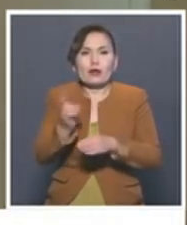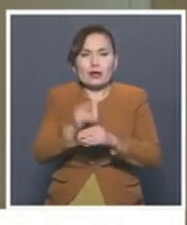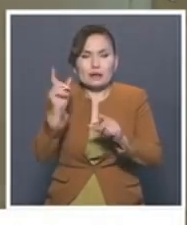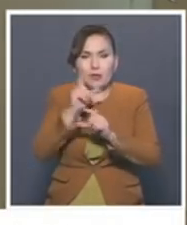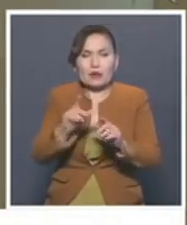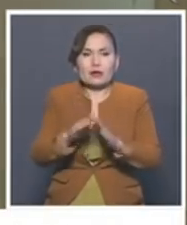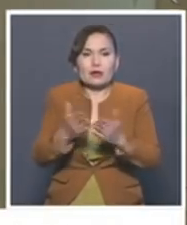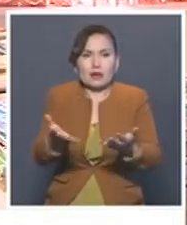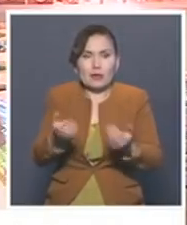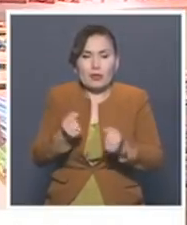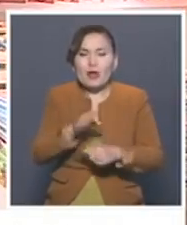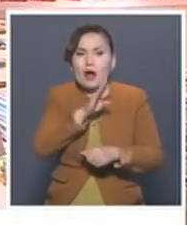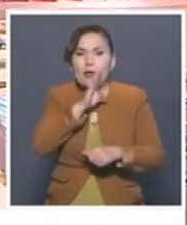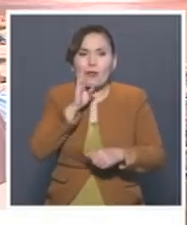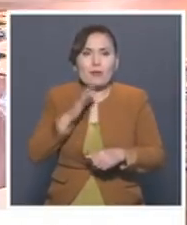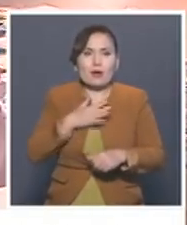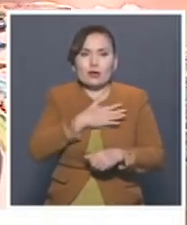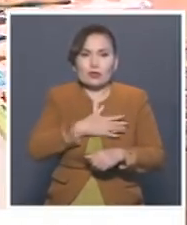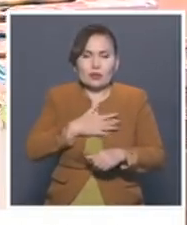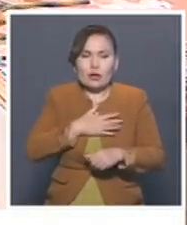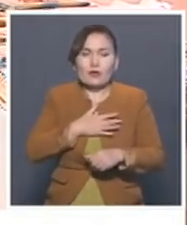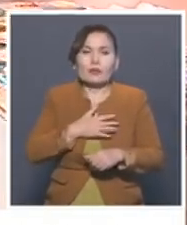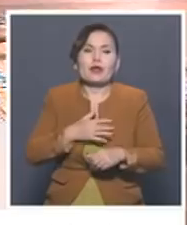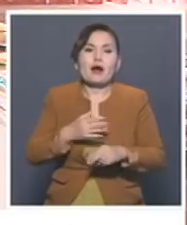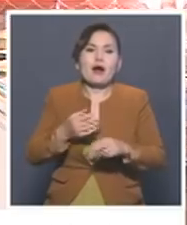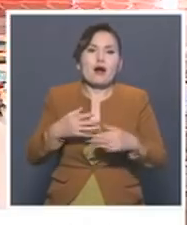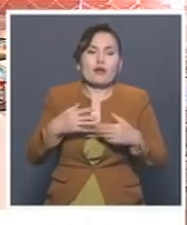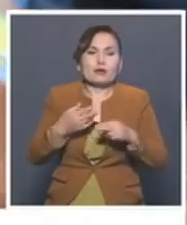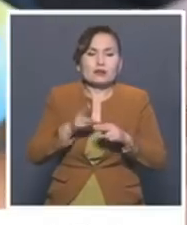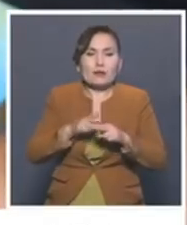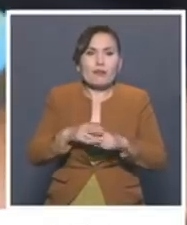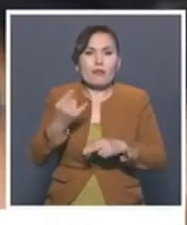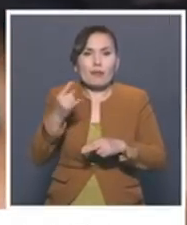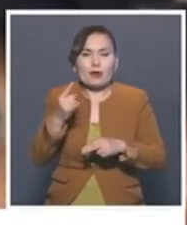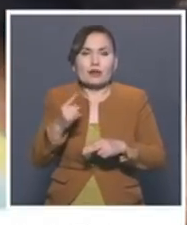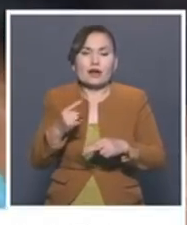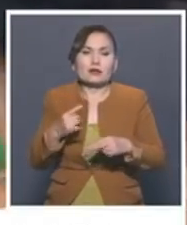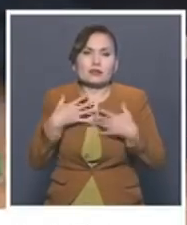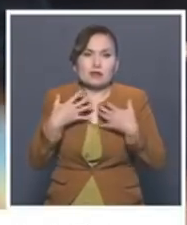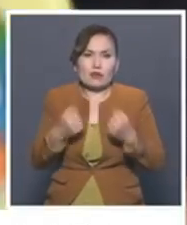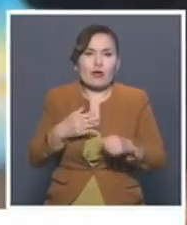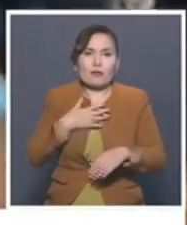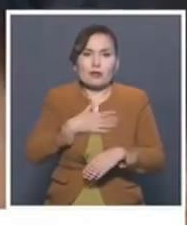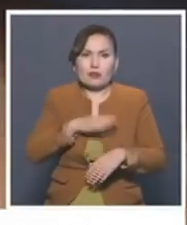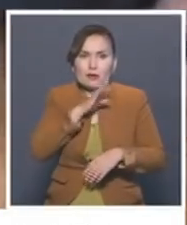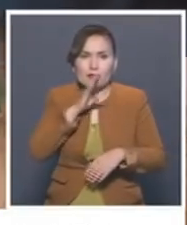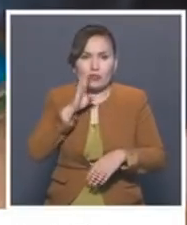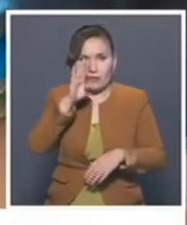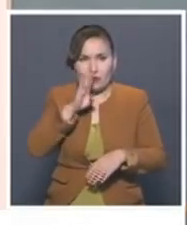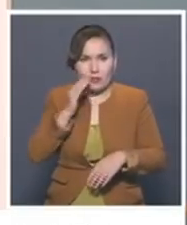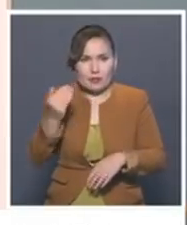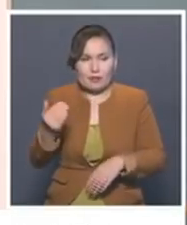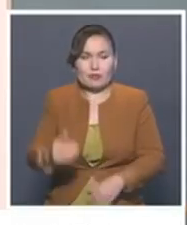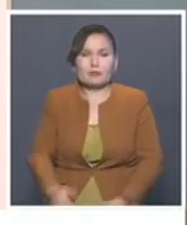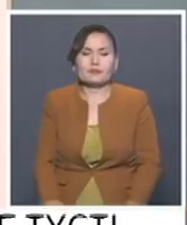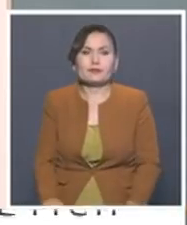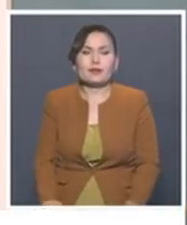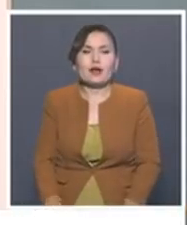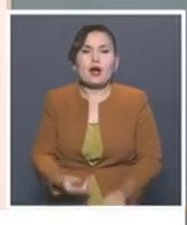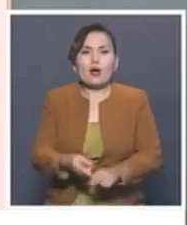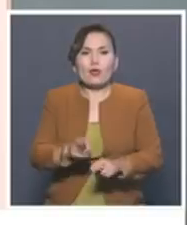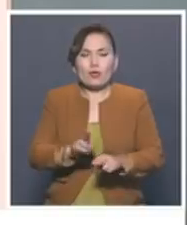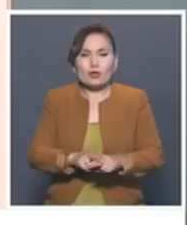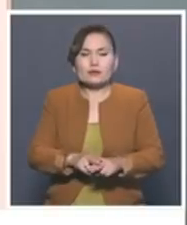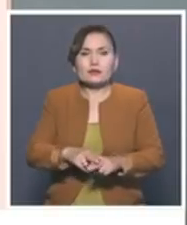Ата-анасының көңілі алаң. Денсаулық маңызды, бірақ білім де керек. Өтініш жаздық, қолхат осы кезекші